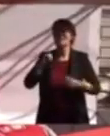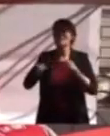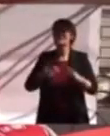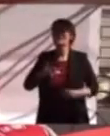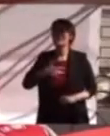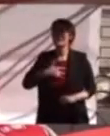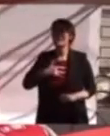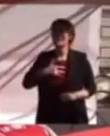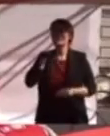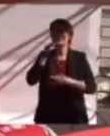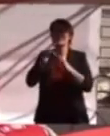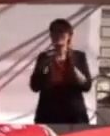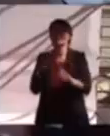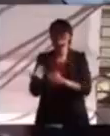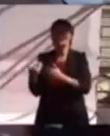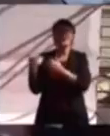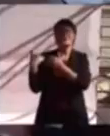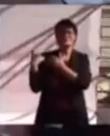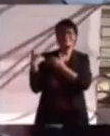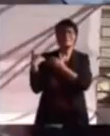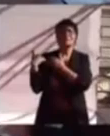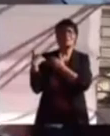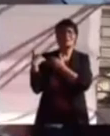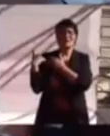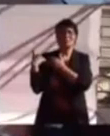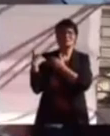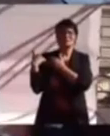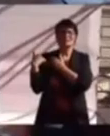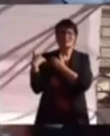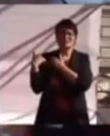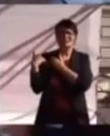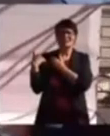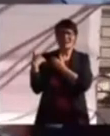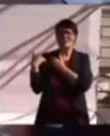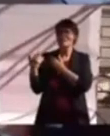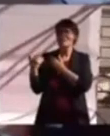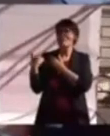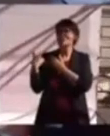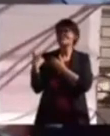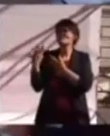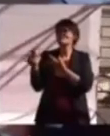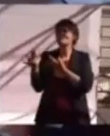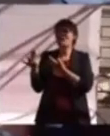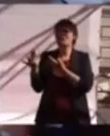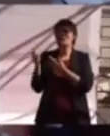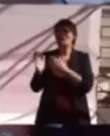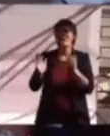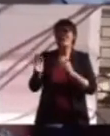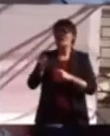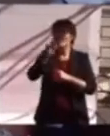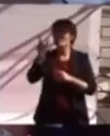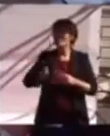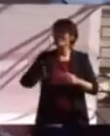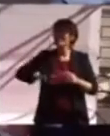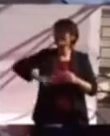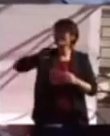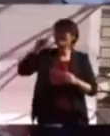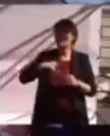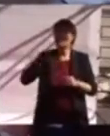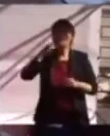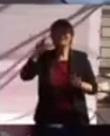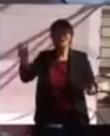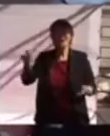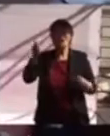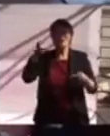responsabilità nei confronti di un paese che del quale se dovesse ripartire lockdown ci sarebbe gente